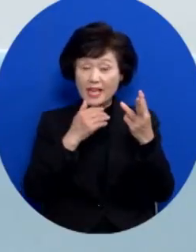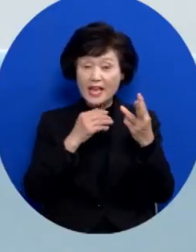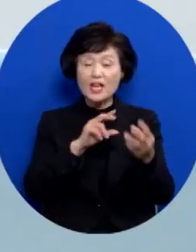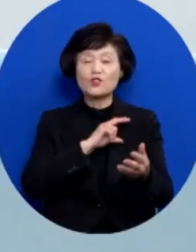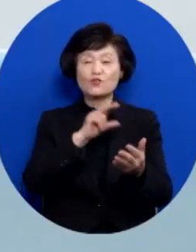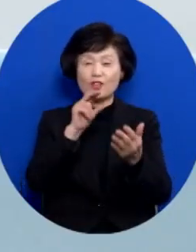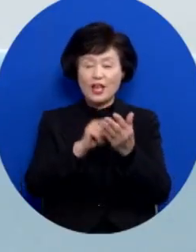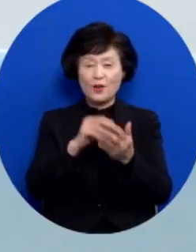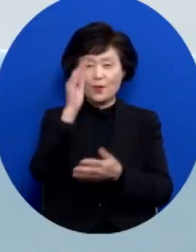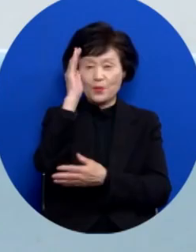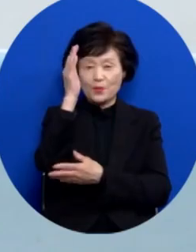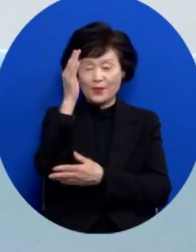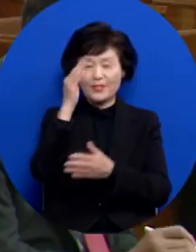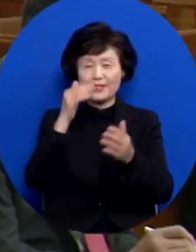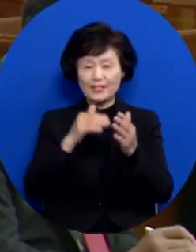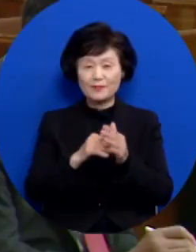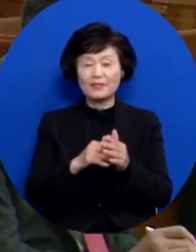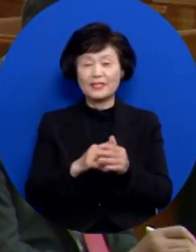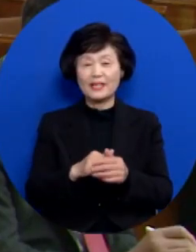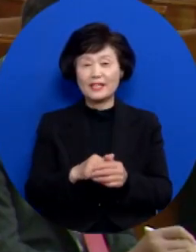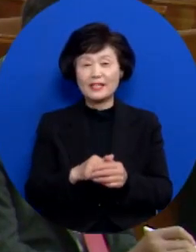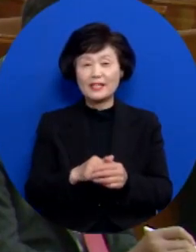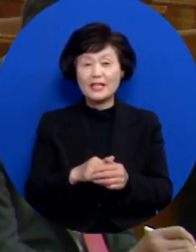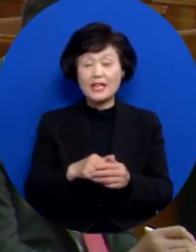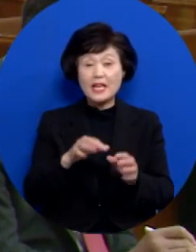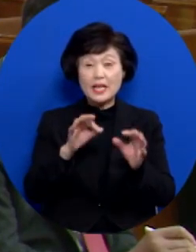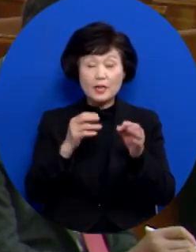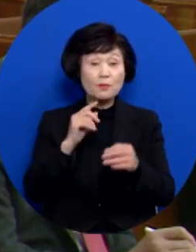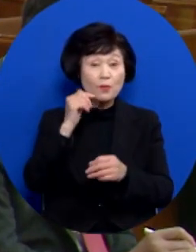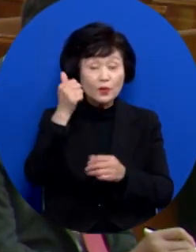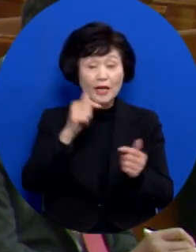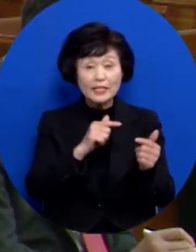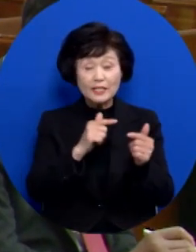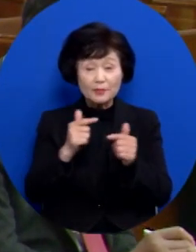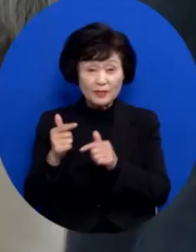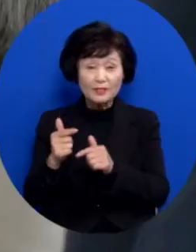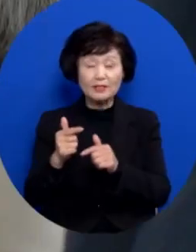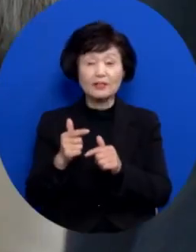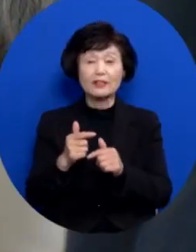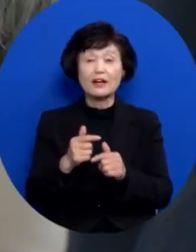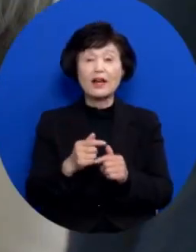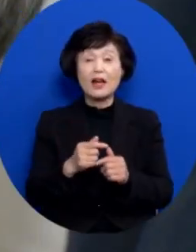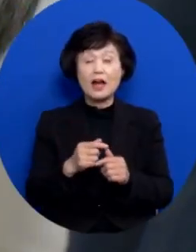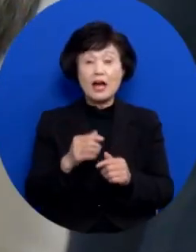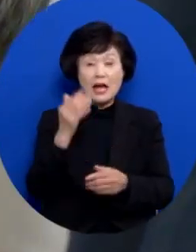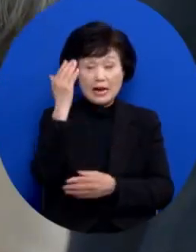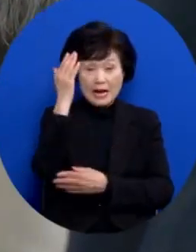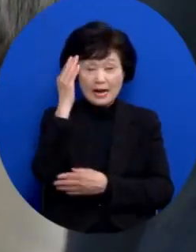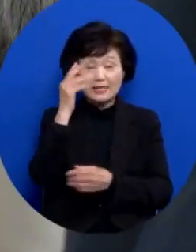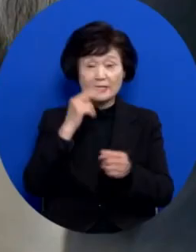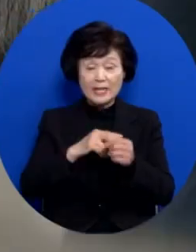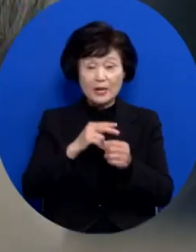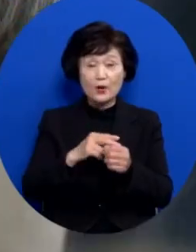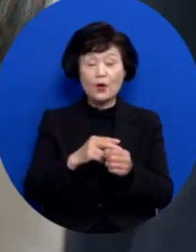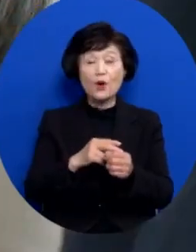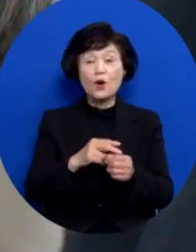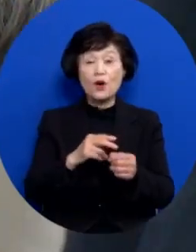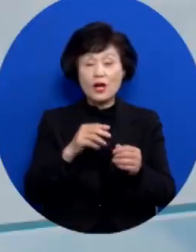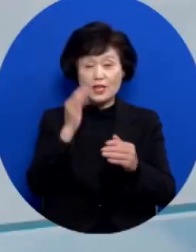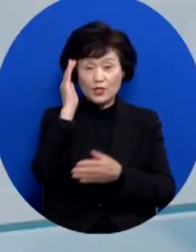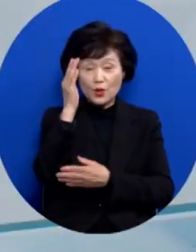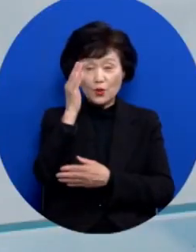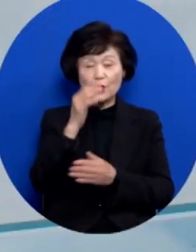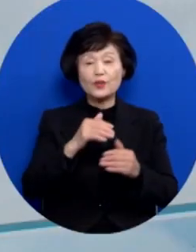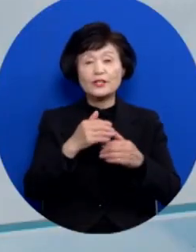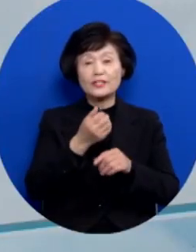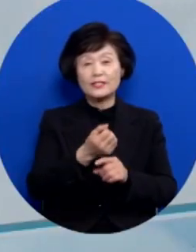장신대 총장 허원구 목사와 별빛 선결교회 김태군 목사, 그리고 신림교회 이전규 목사가 강사로 나서 설교와 강의를